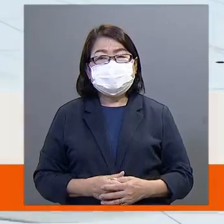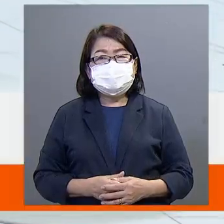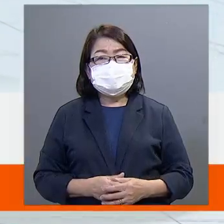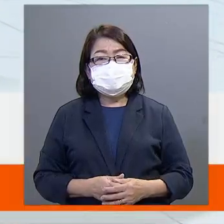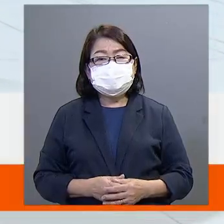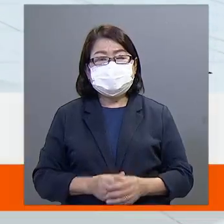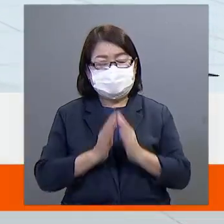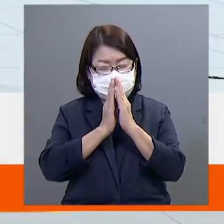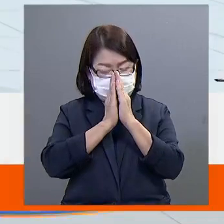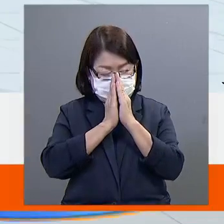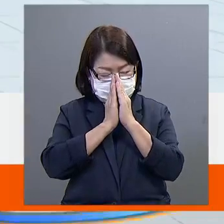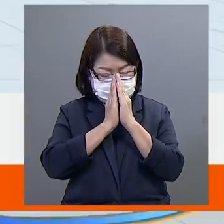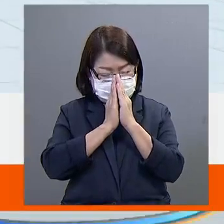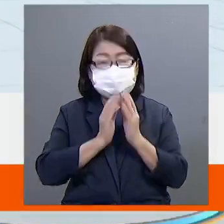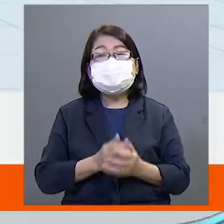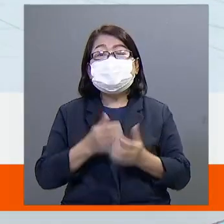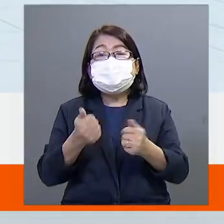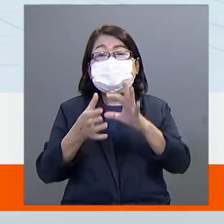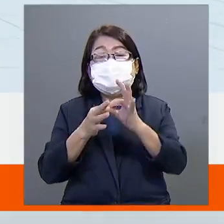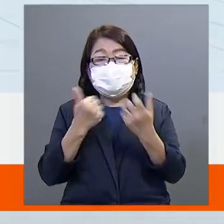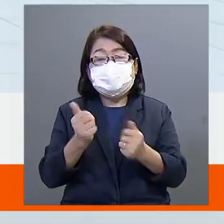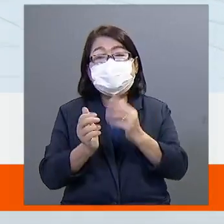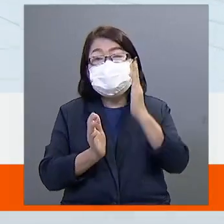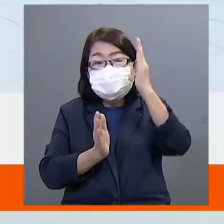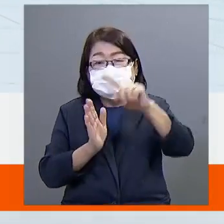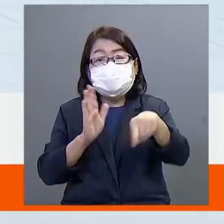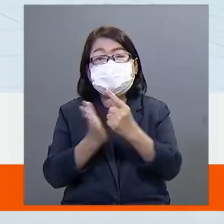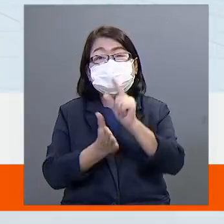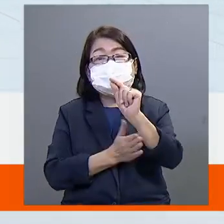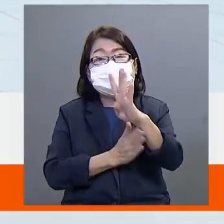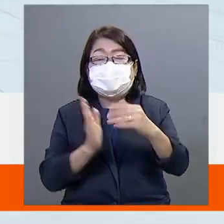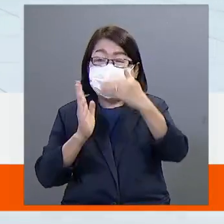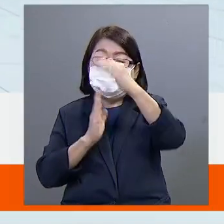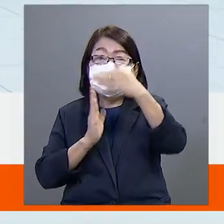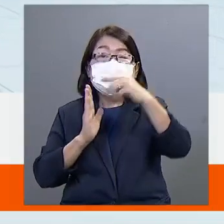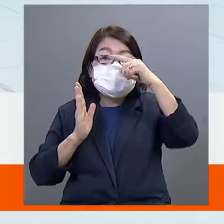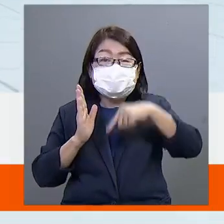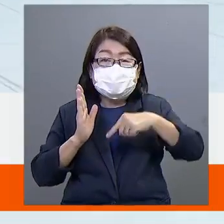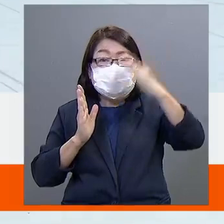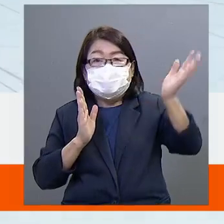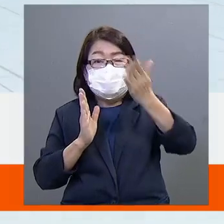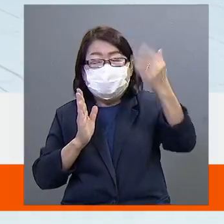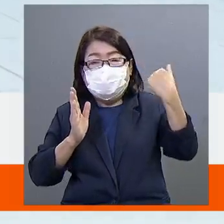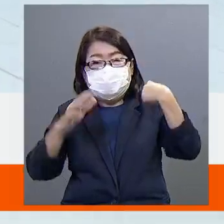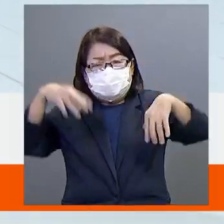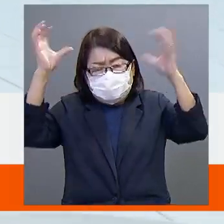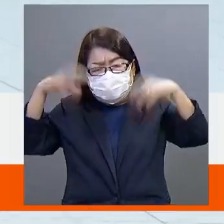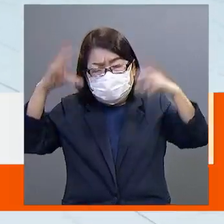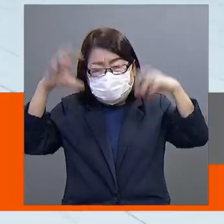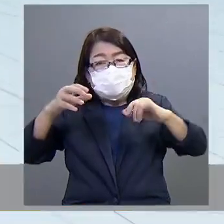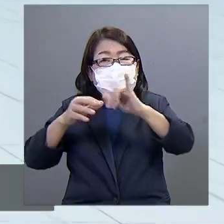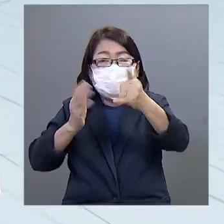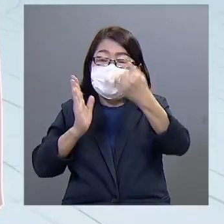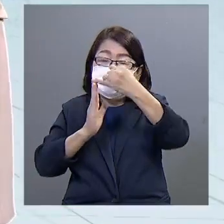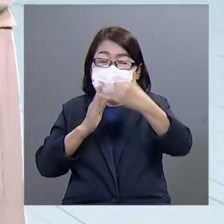สวัสดีค่ะสภาปกาศในช่ง 24 ชั่โขหนานี้บิเวณประเทศไทยตอนบนกยงคงมีฝนตกหนักถึหนกมากบางแห่งโดยฝนท